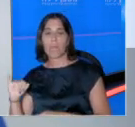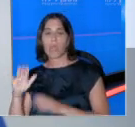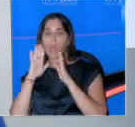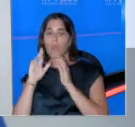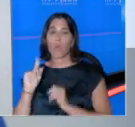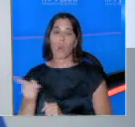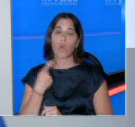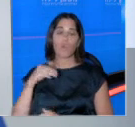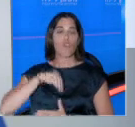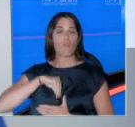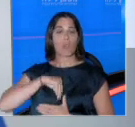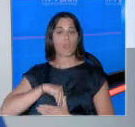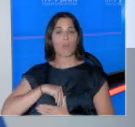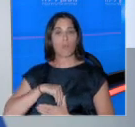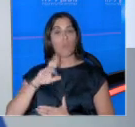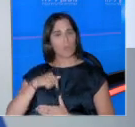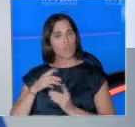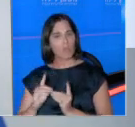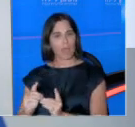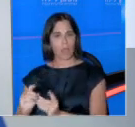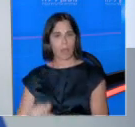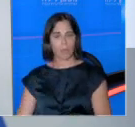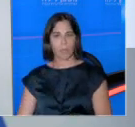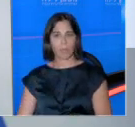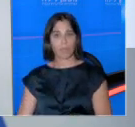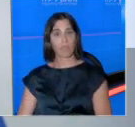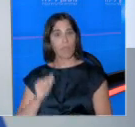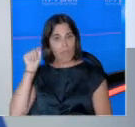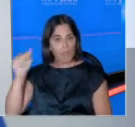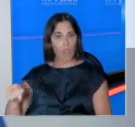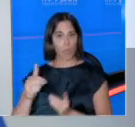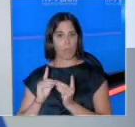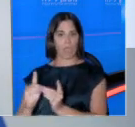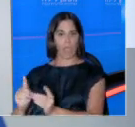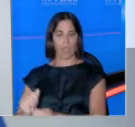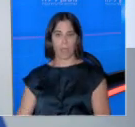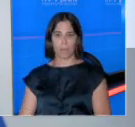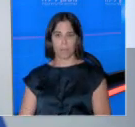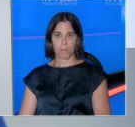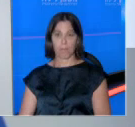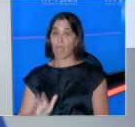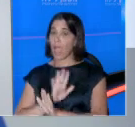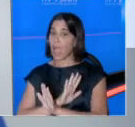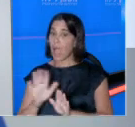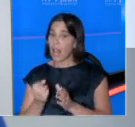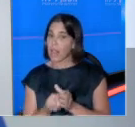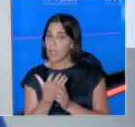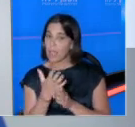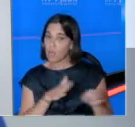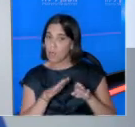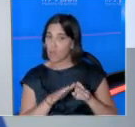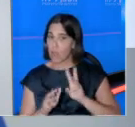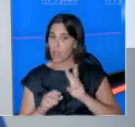לאלה שיש להם מצפון ויש להם דרך. לכו בדרך הזאת. אל תקימו ממשלת